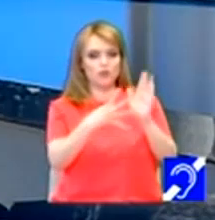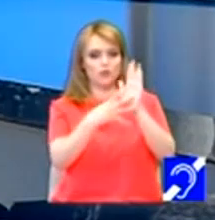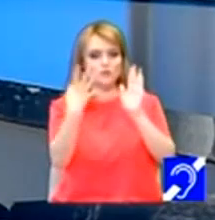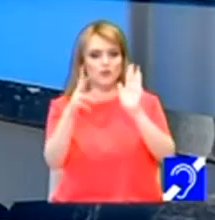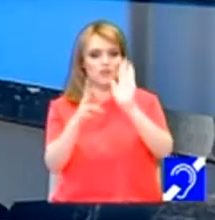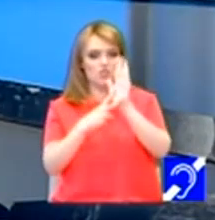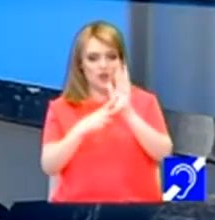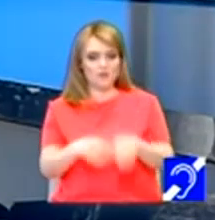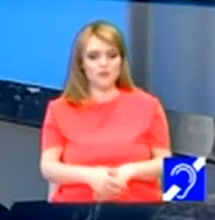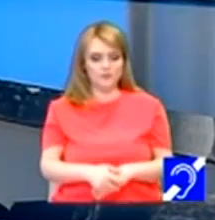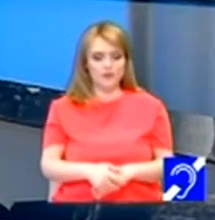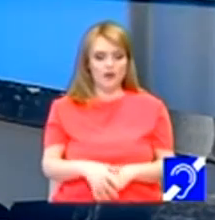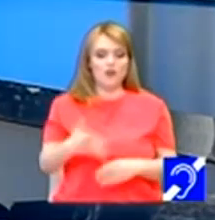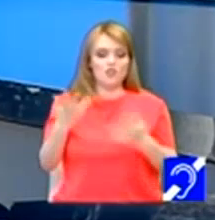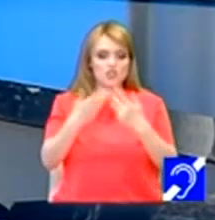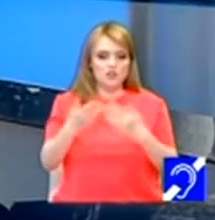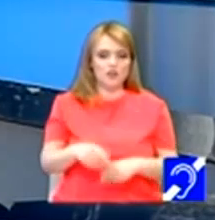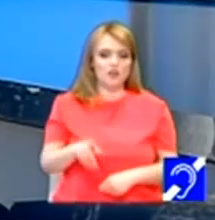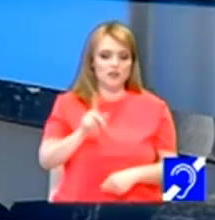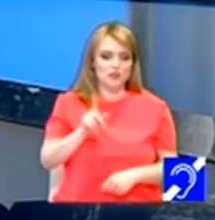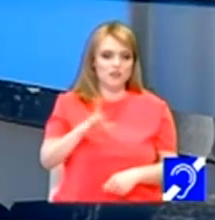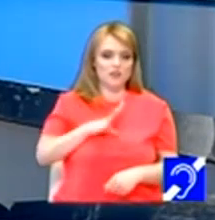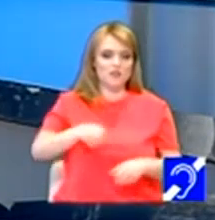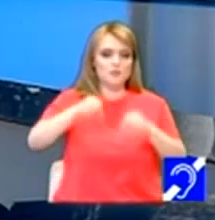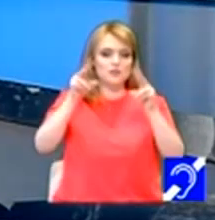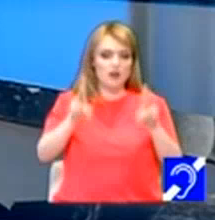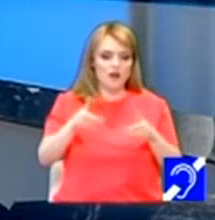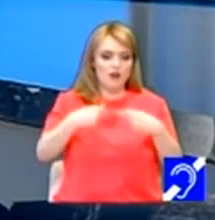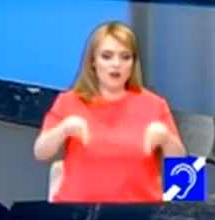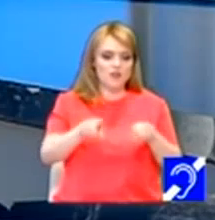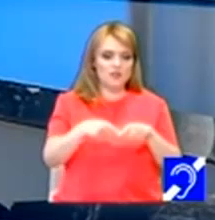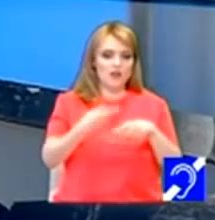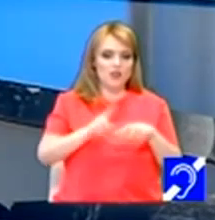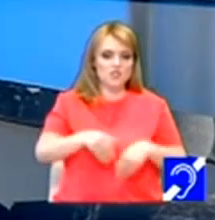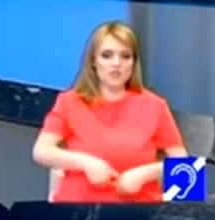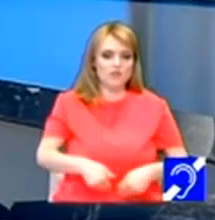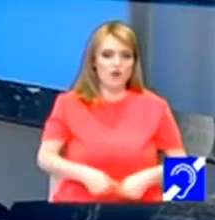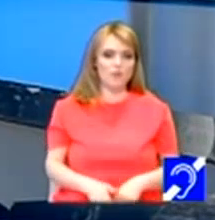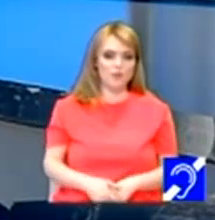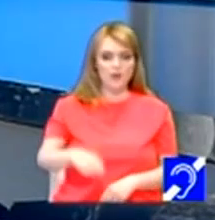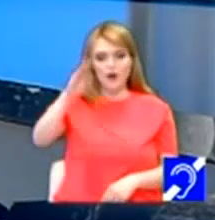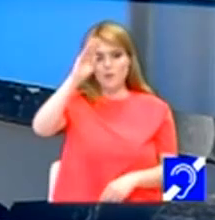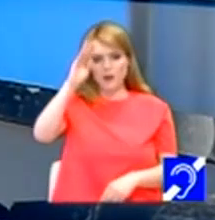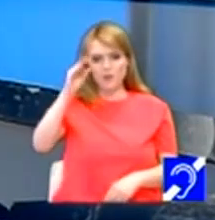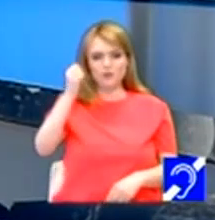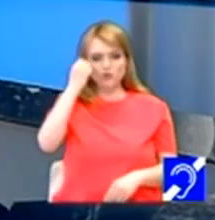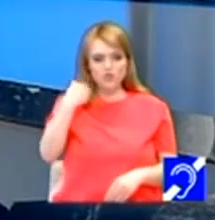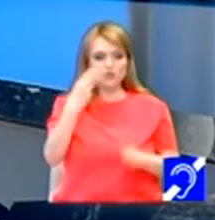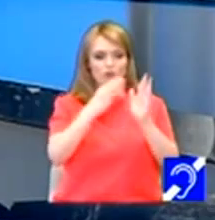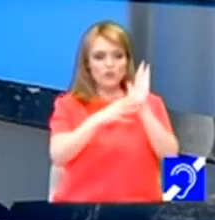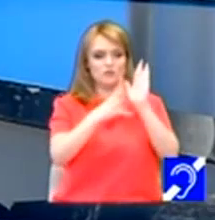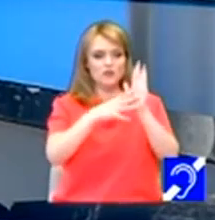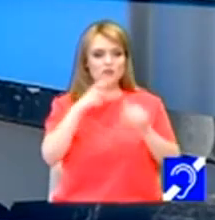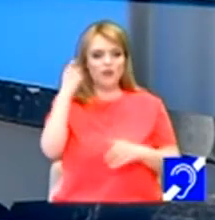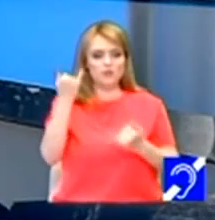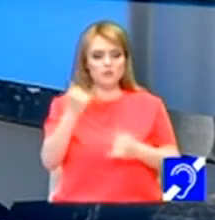1946-1947, considerată de istorici drept genocid, la cei 89 de ani împliniți, Dumitru Novițchi își amintește și cele mai mici detalii